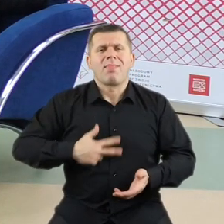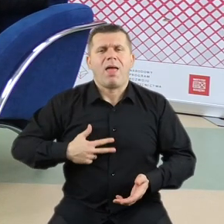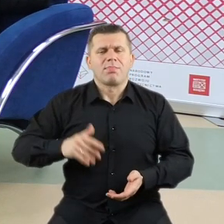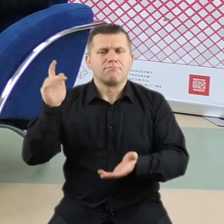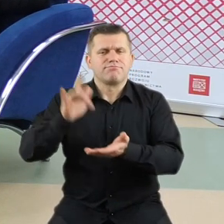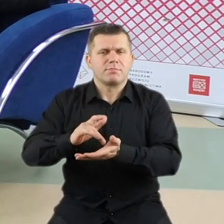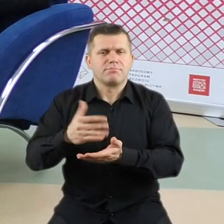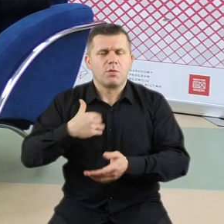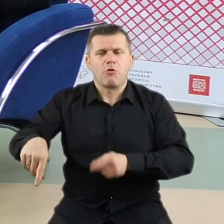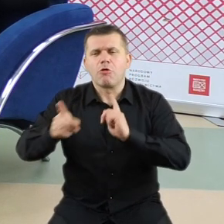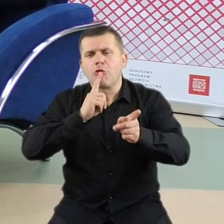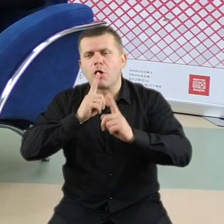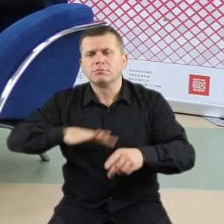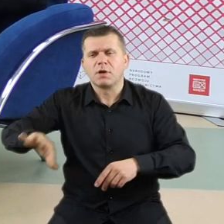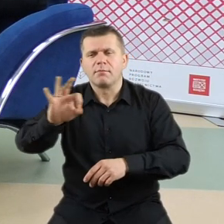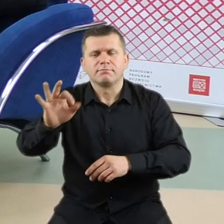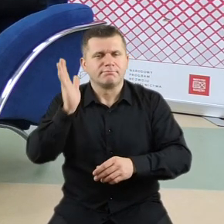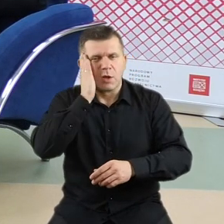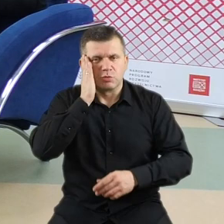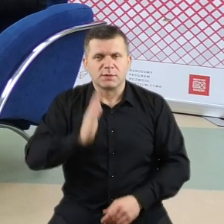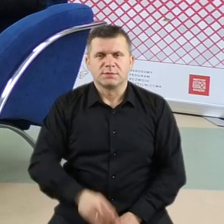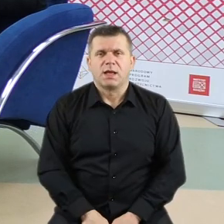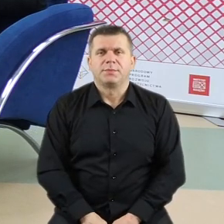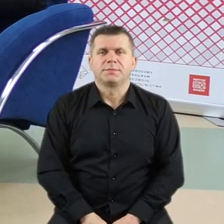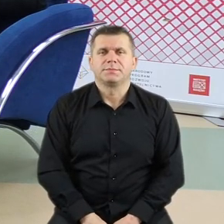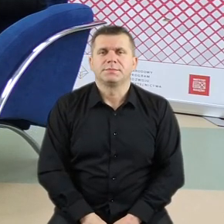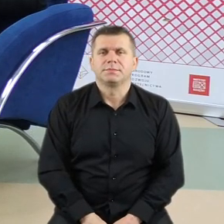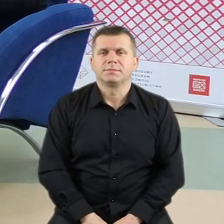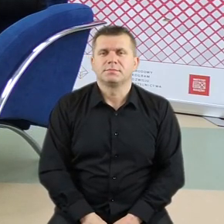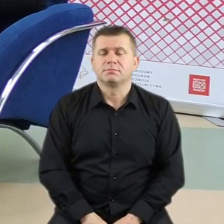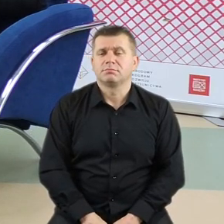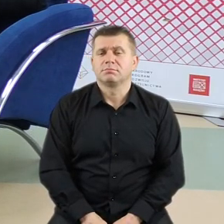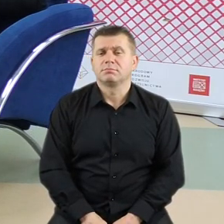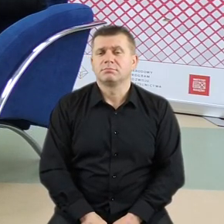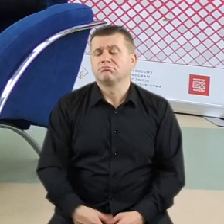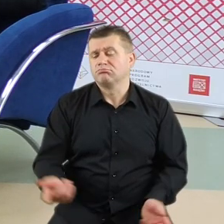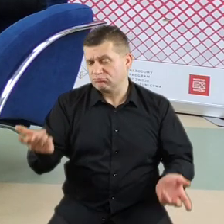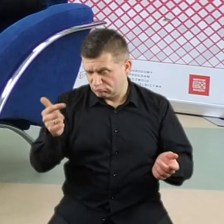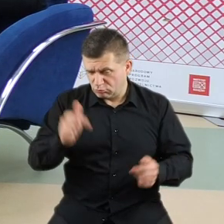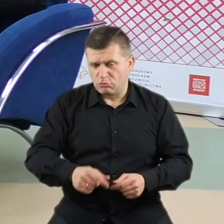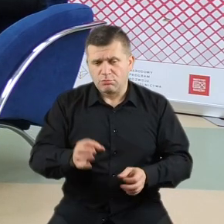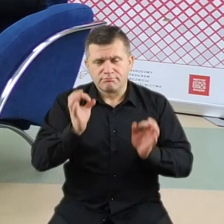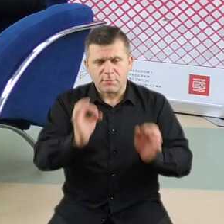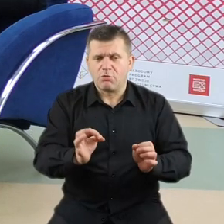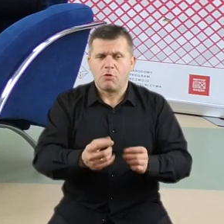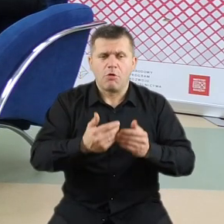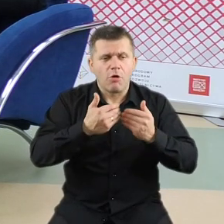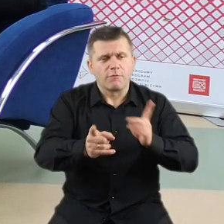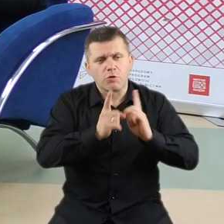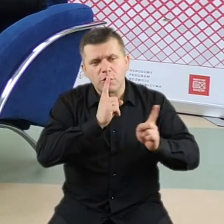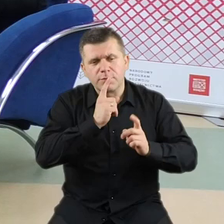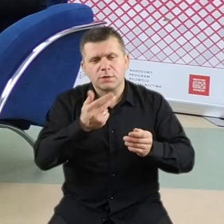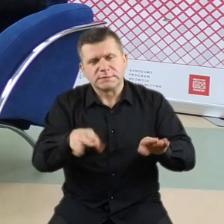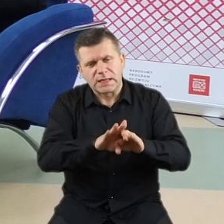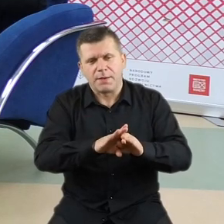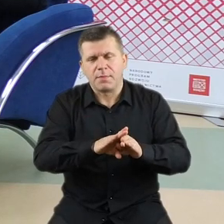rozmawiała rdzennymi mieszkańcami, o tym, że należy odpowiednio otworzyć i zamknąć rozmowę, żeby